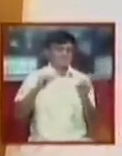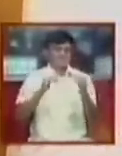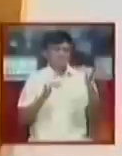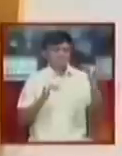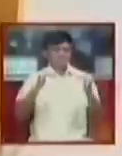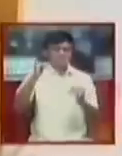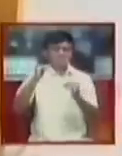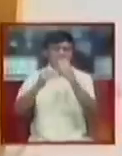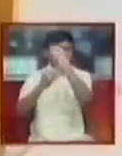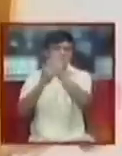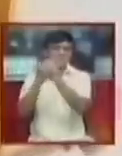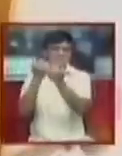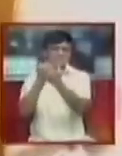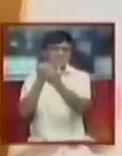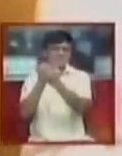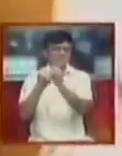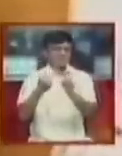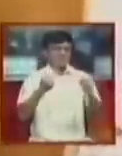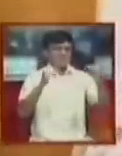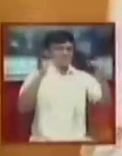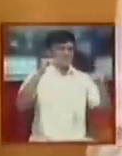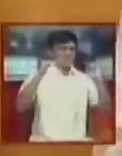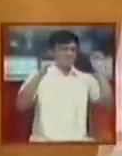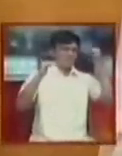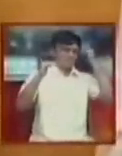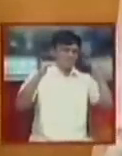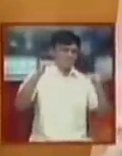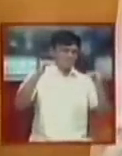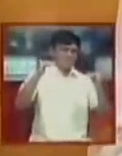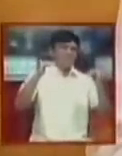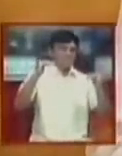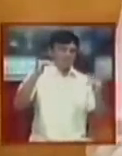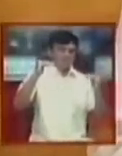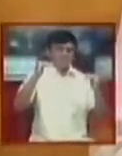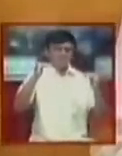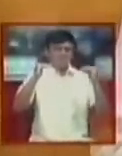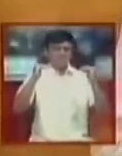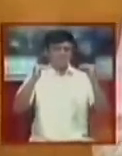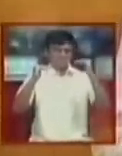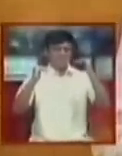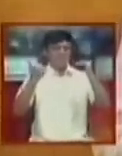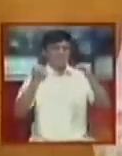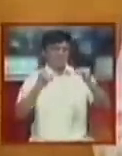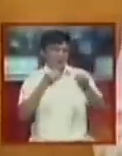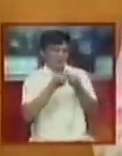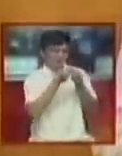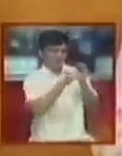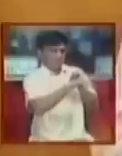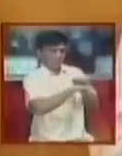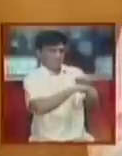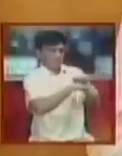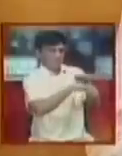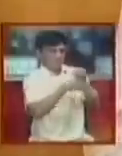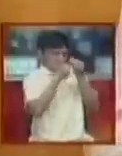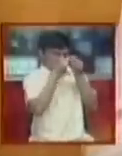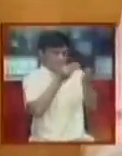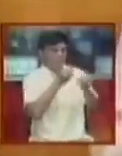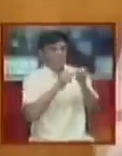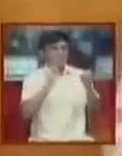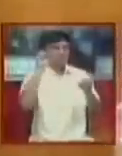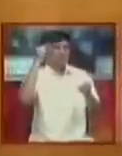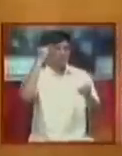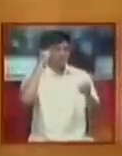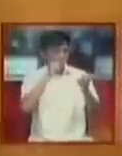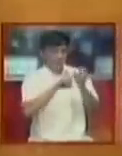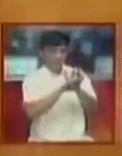natin yan. Pero sa ngayon po, ang good news natin sa mga nagtatrabaho sa pamahalaan, performance-based incentives.